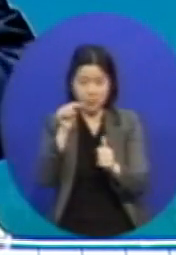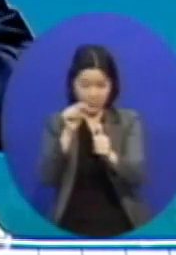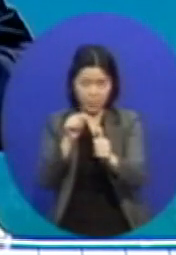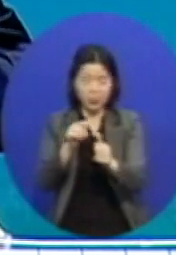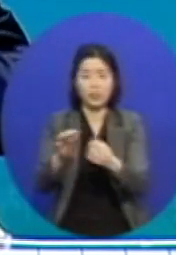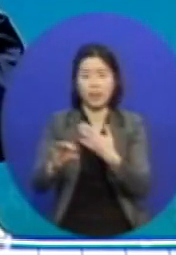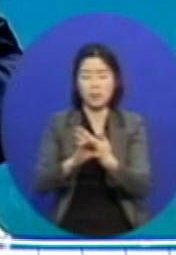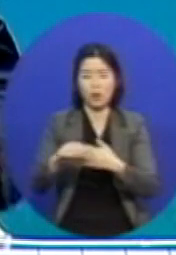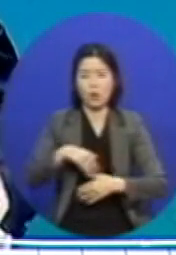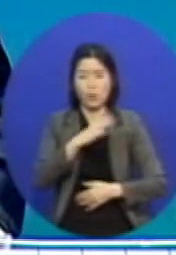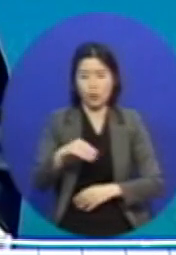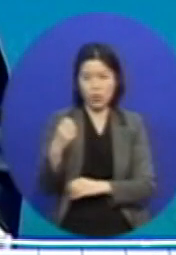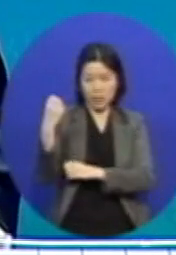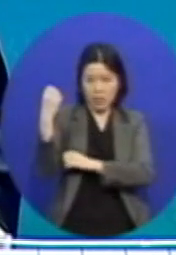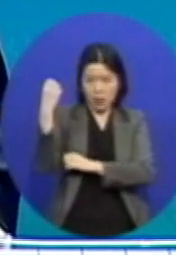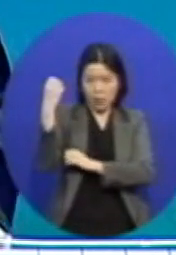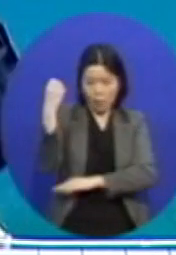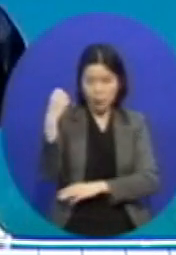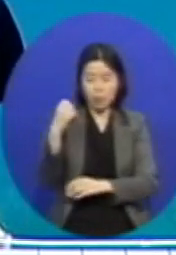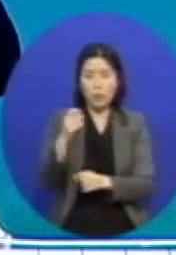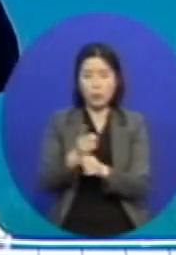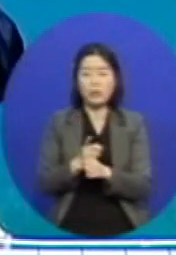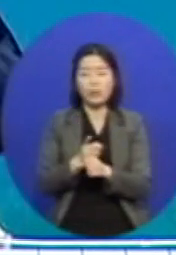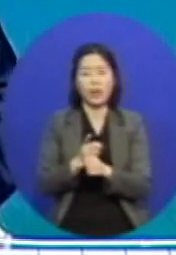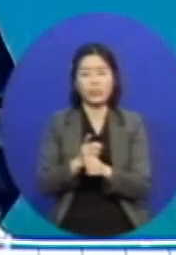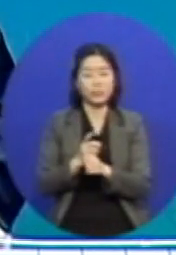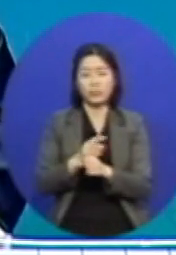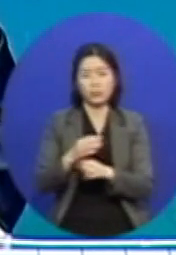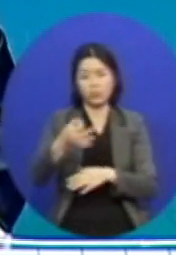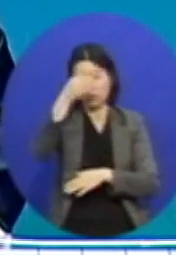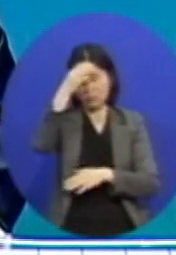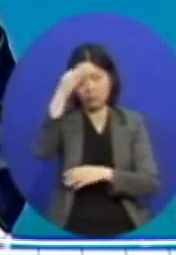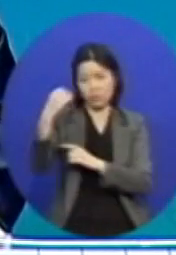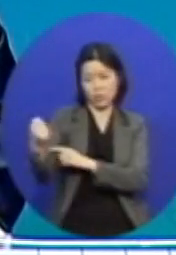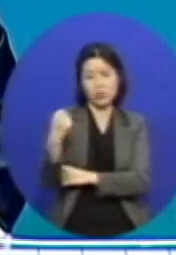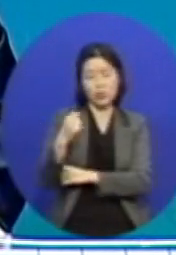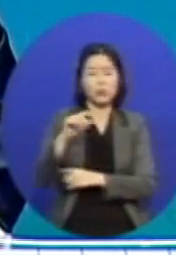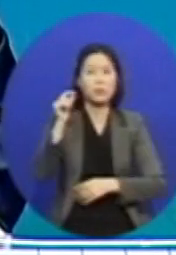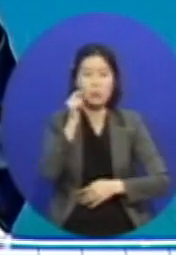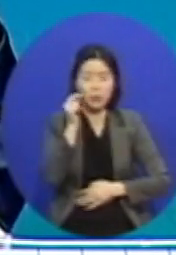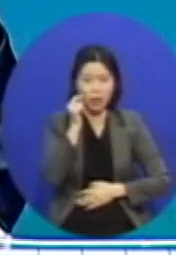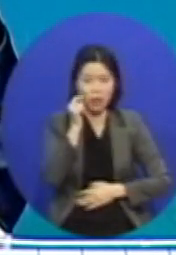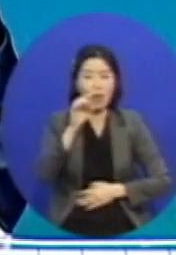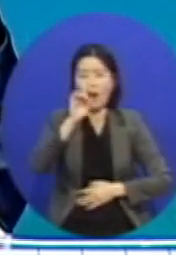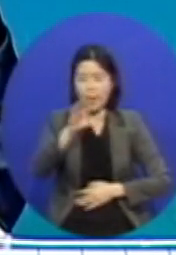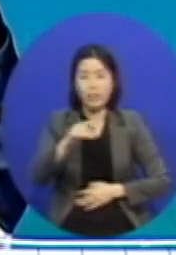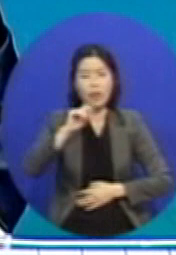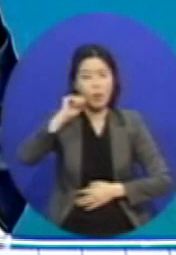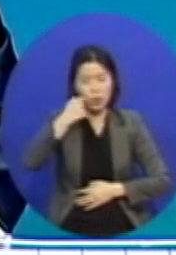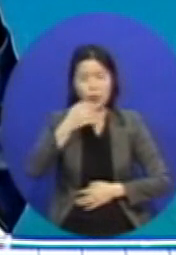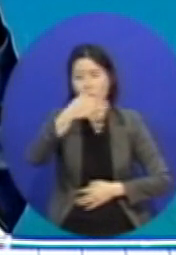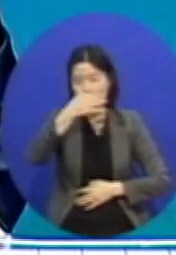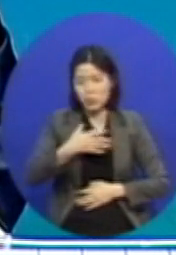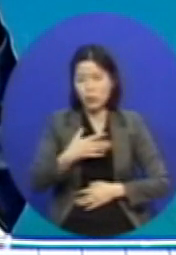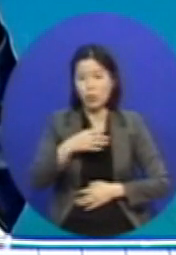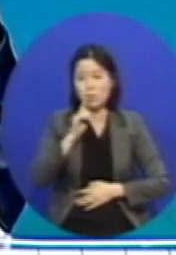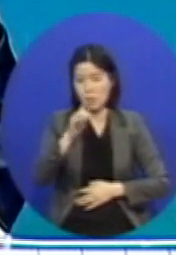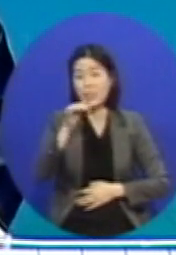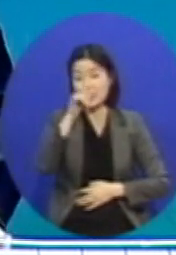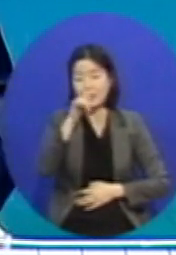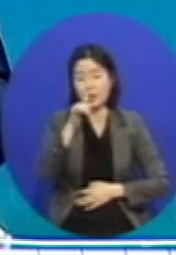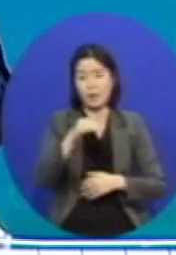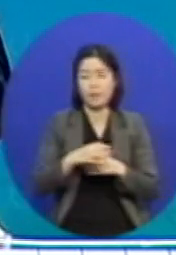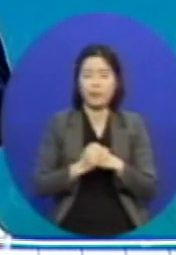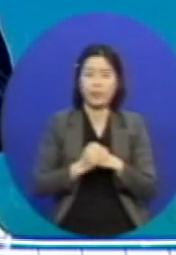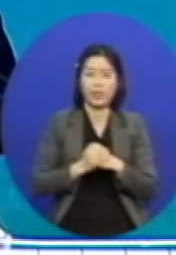우리 본성과 는 전이한 맞는 일이 우리 능력으로는 못하는 일이니까 그건 안돼요 어려워 힘들어요 그렇죠